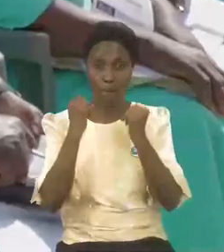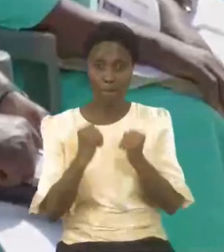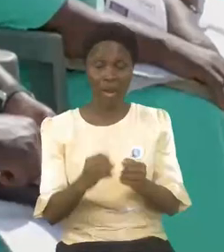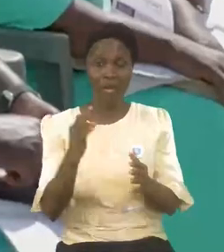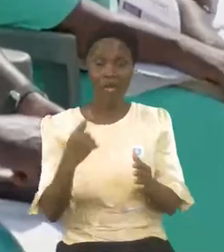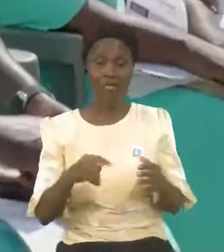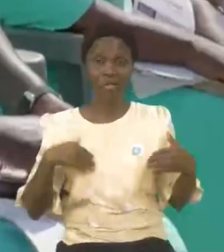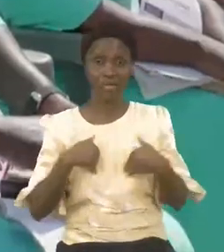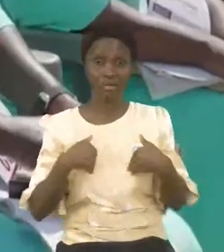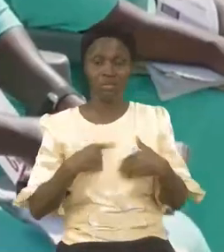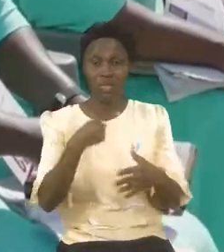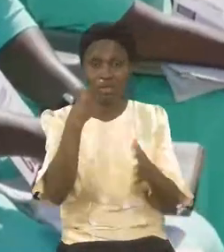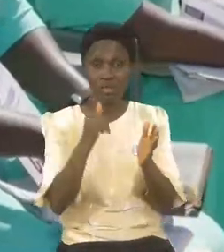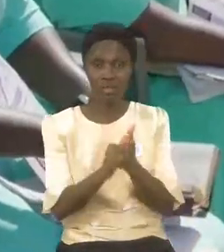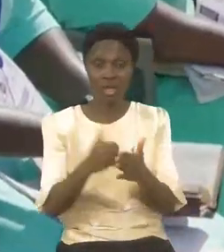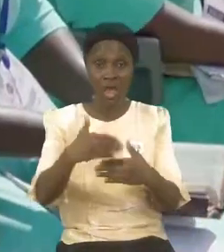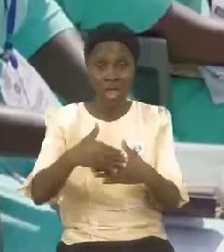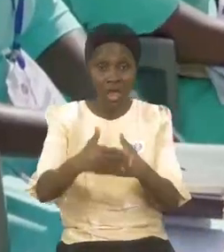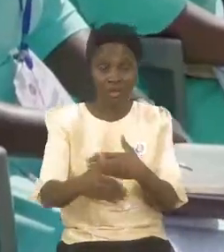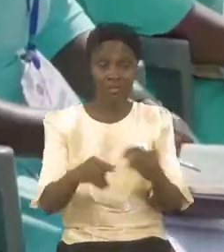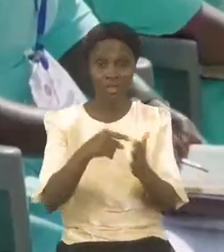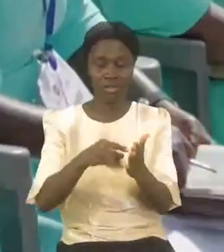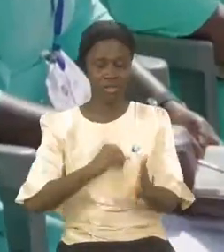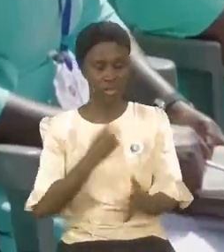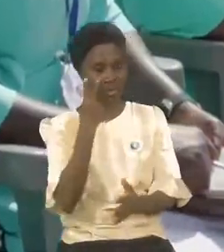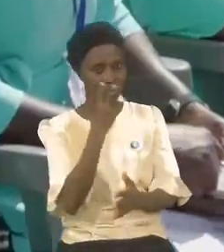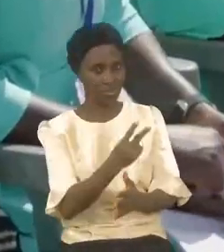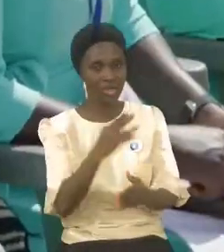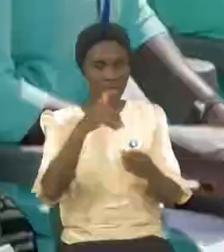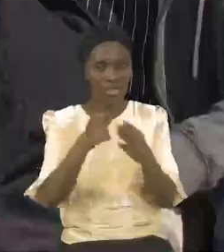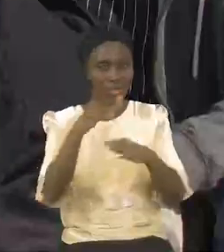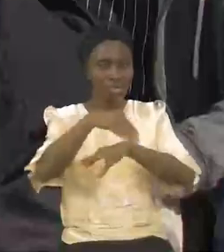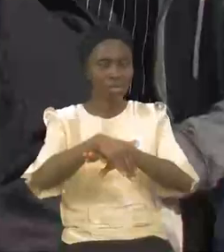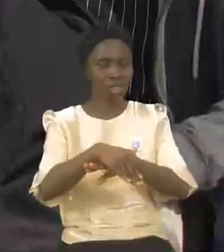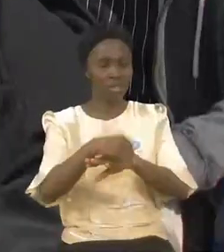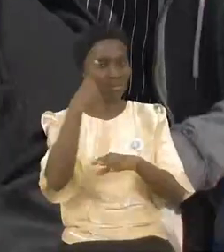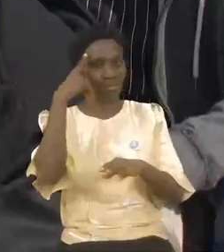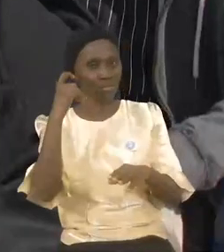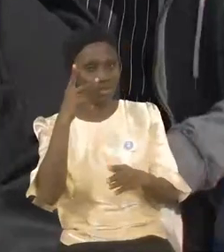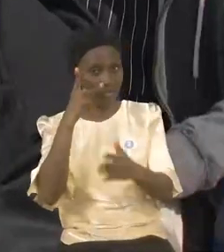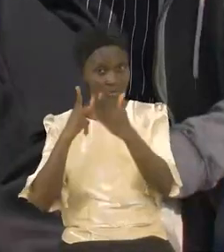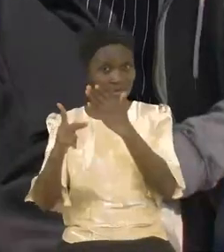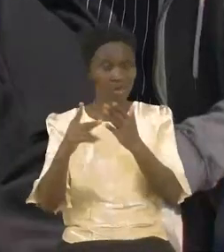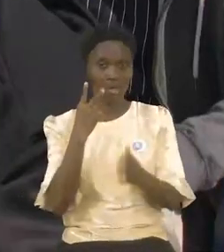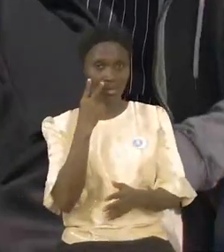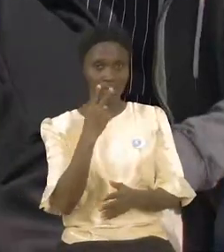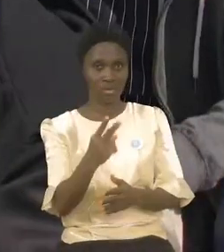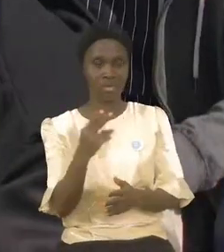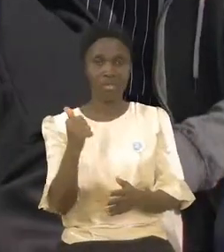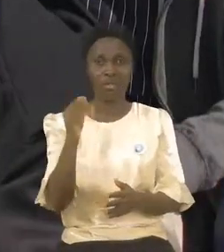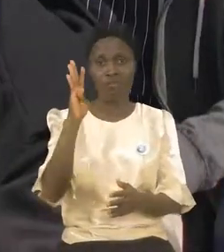parle de cette dernière manifestation de la puissance de l'animal. Et il s'est dit